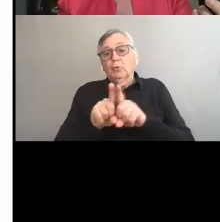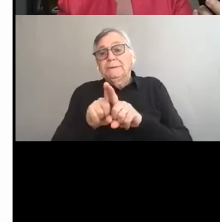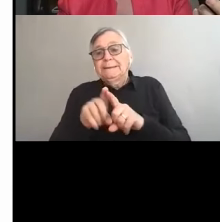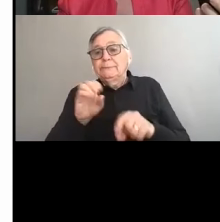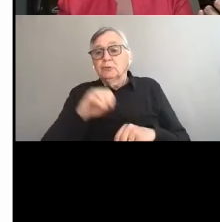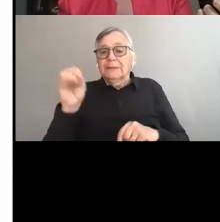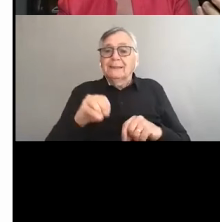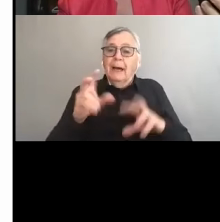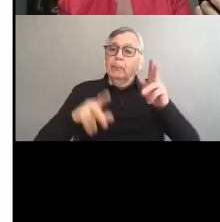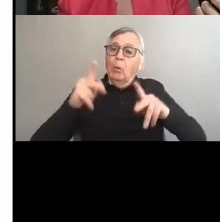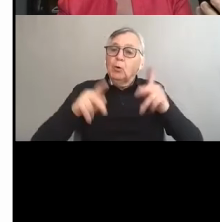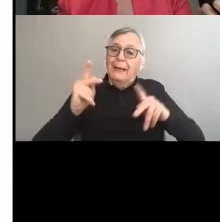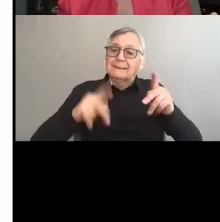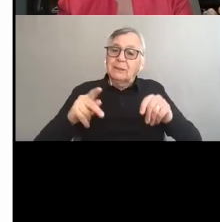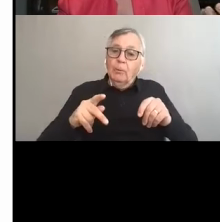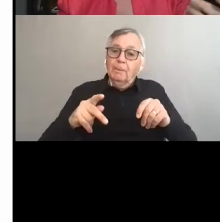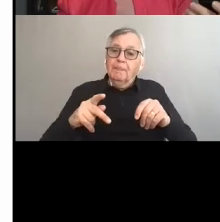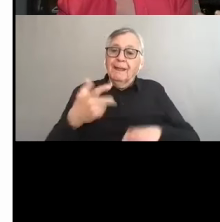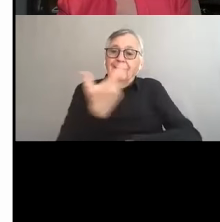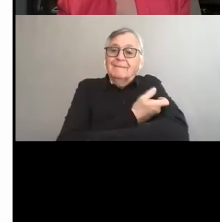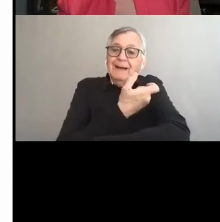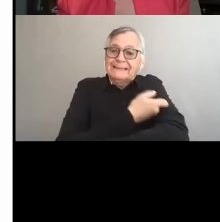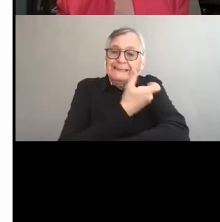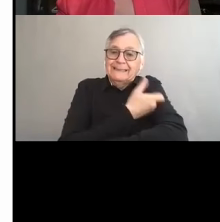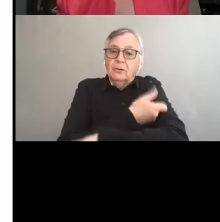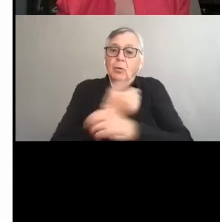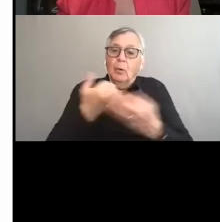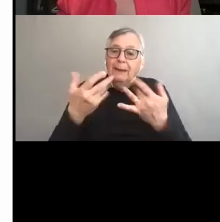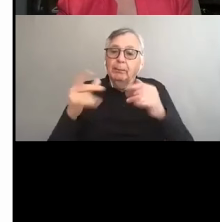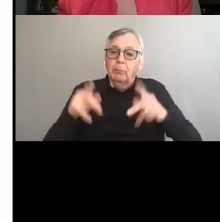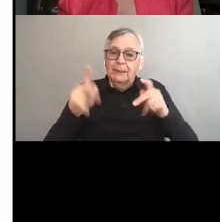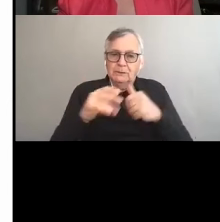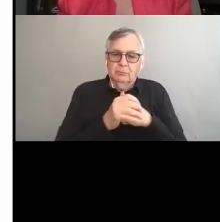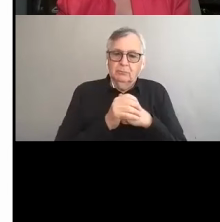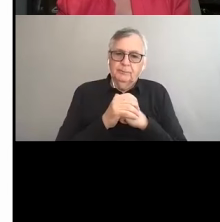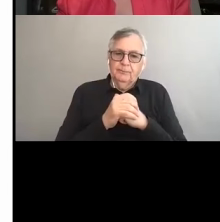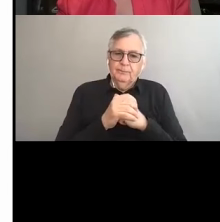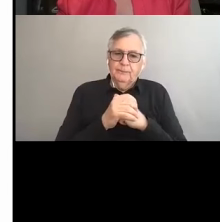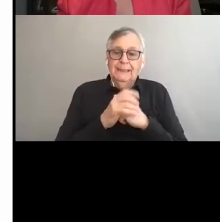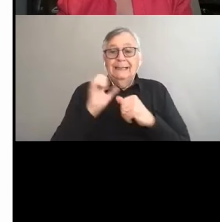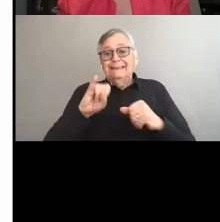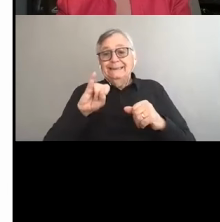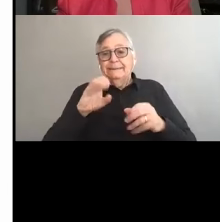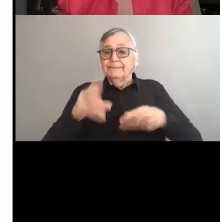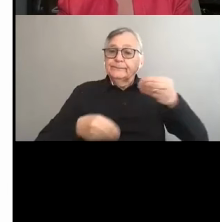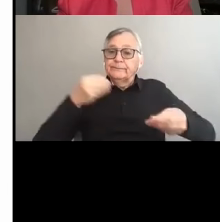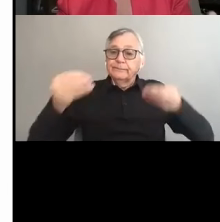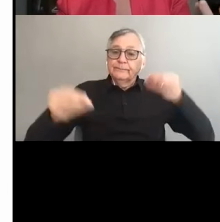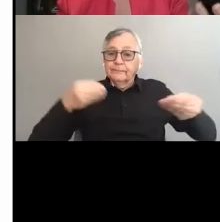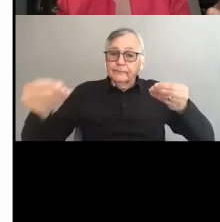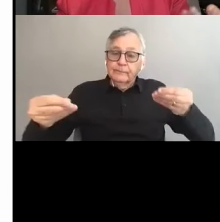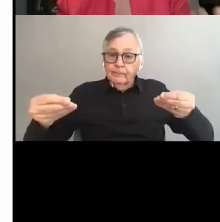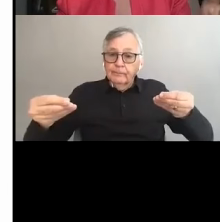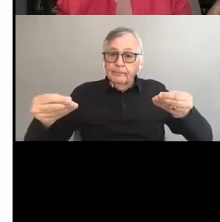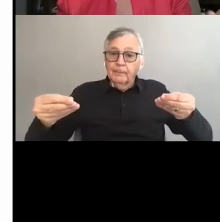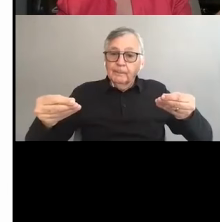de la population qui va être vaccinée. Alors, selon qu'on a une contagiosité